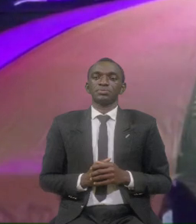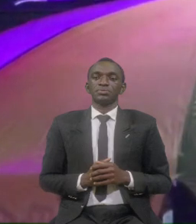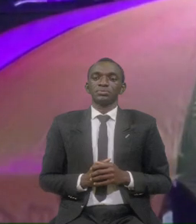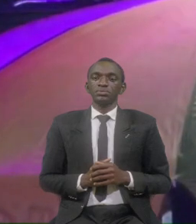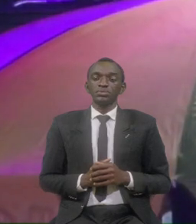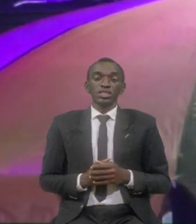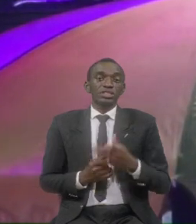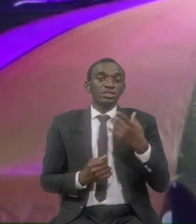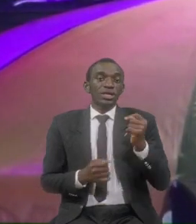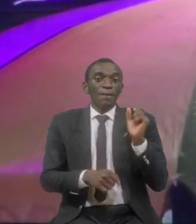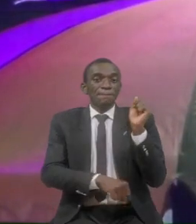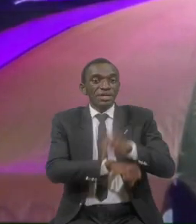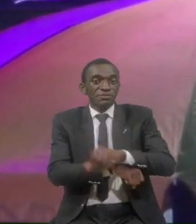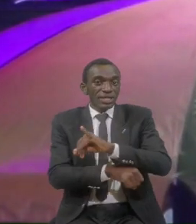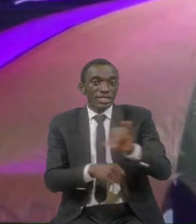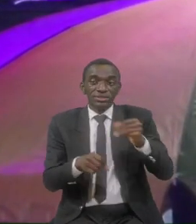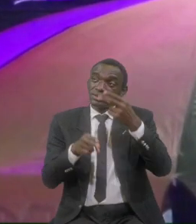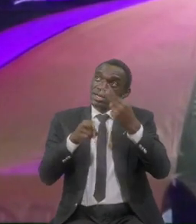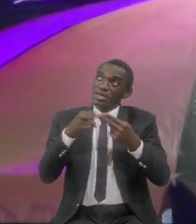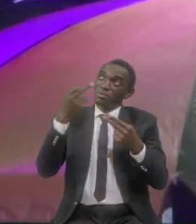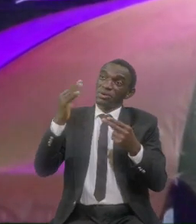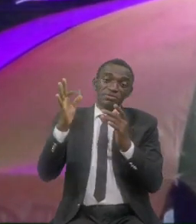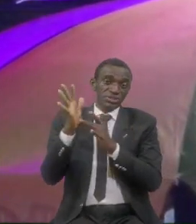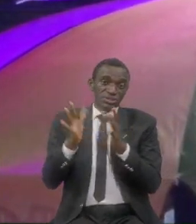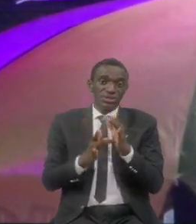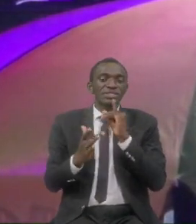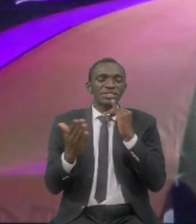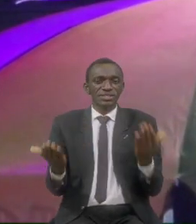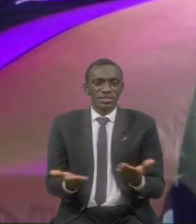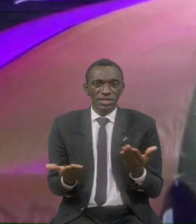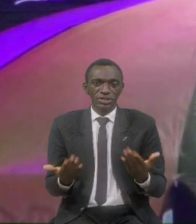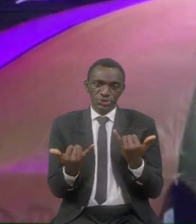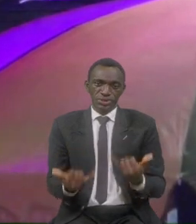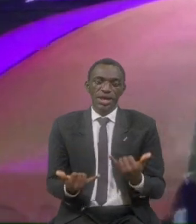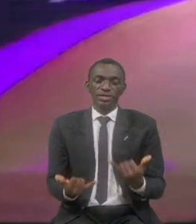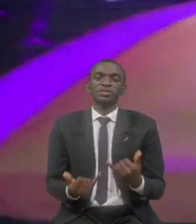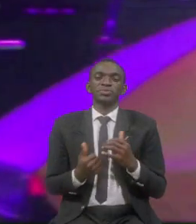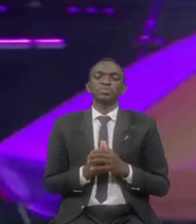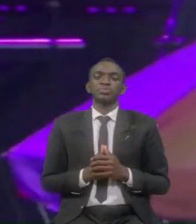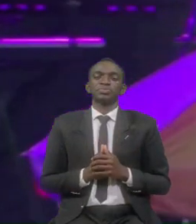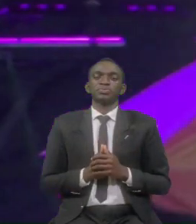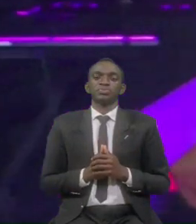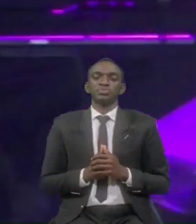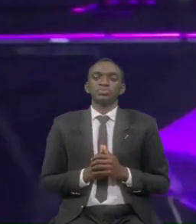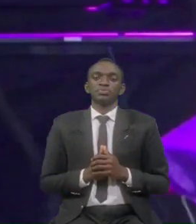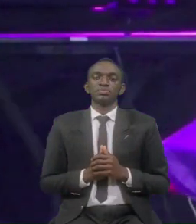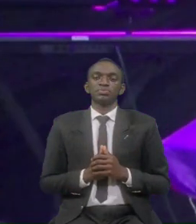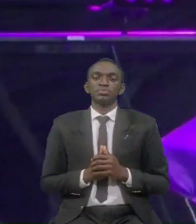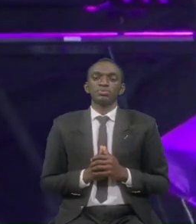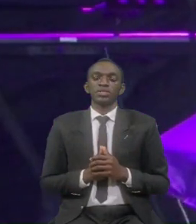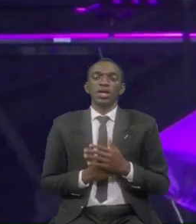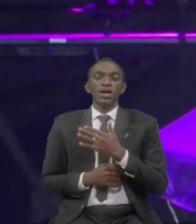prevailing name of Jesus is here tonight. Pero ang dili mapili mabuntog nga pangalan ni Jesus na dinhi karong